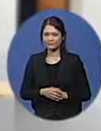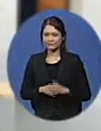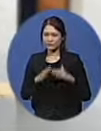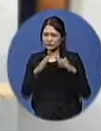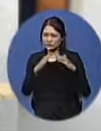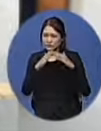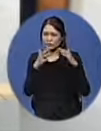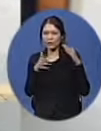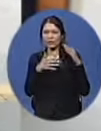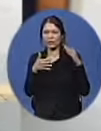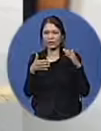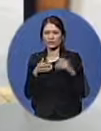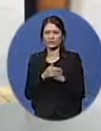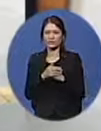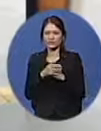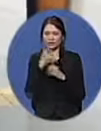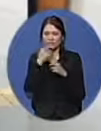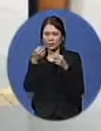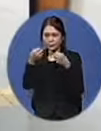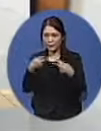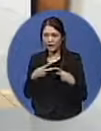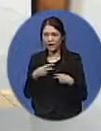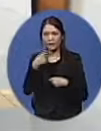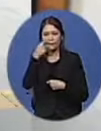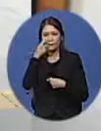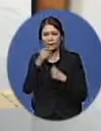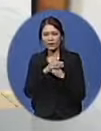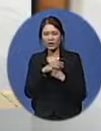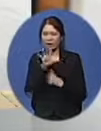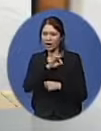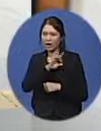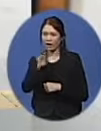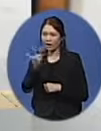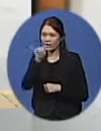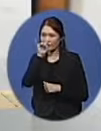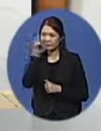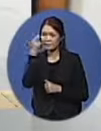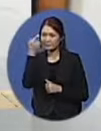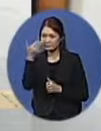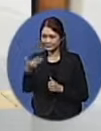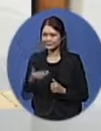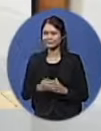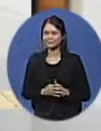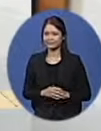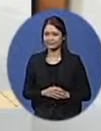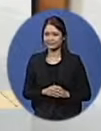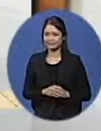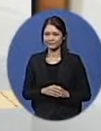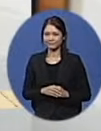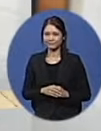집에 아무도 없어서 택배를 제때 받지 못한 경우 종종 있으시죠?